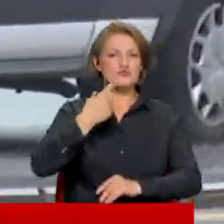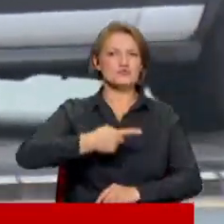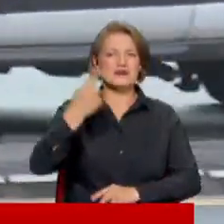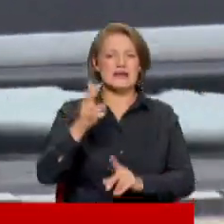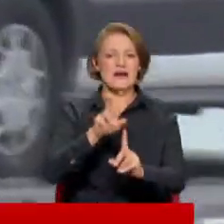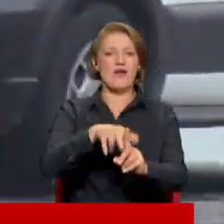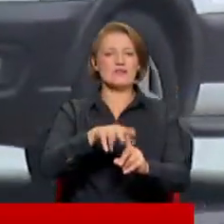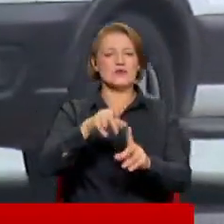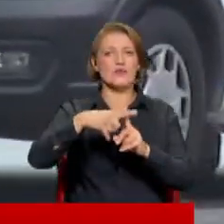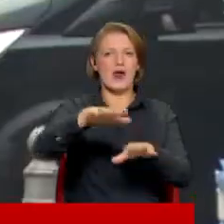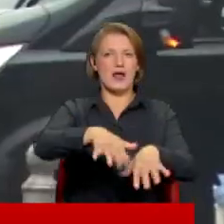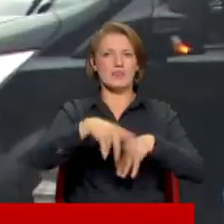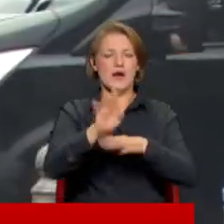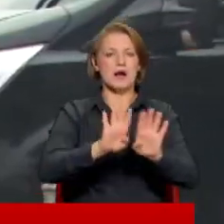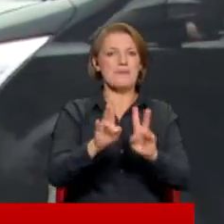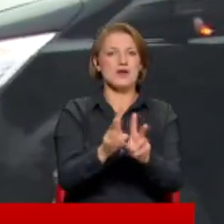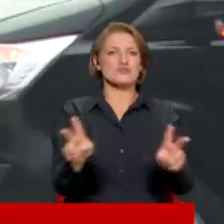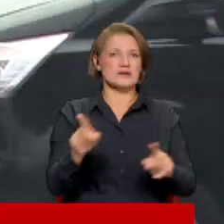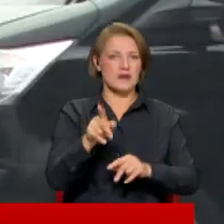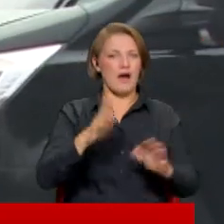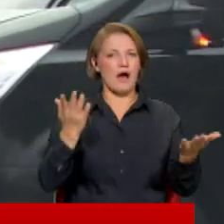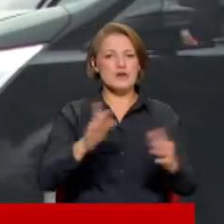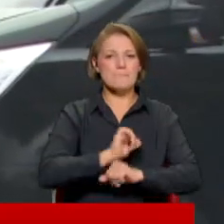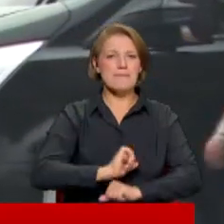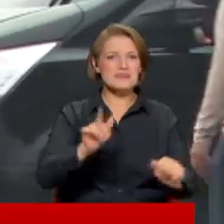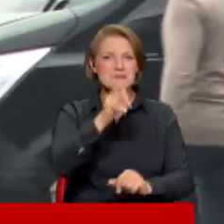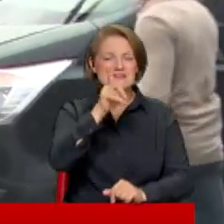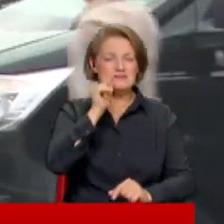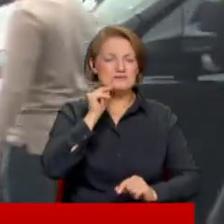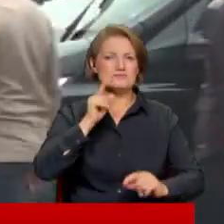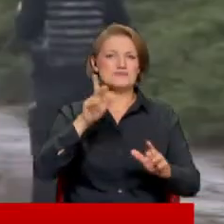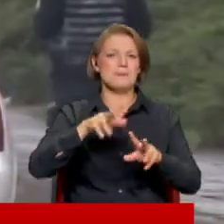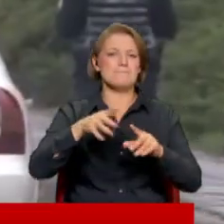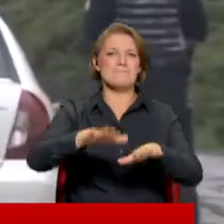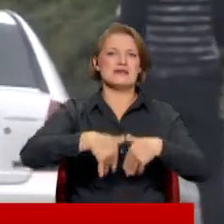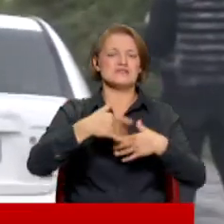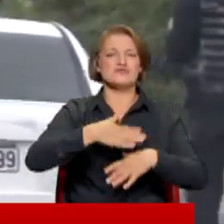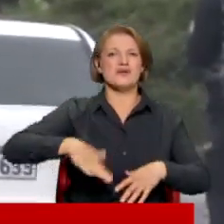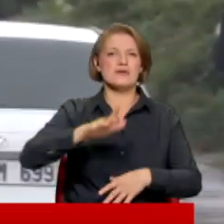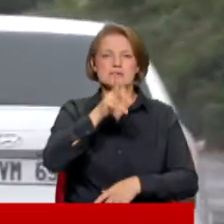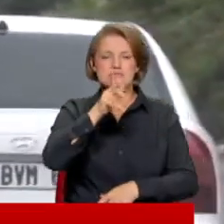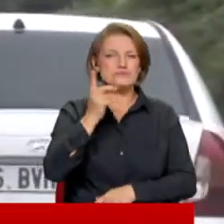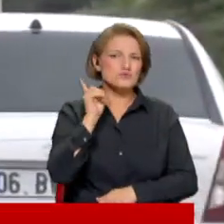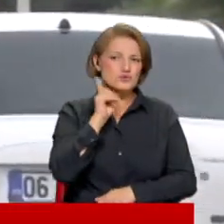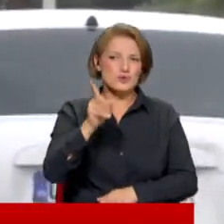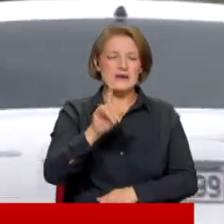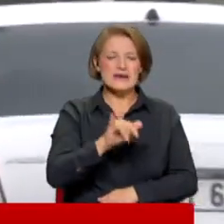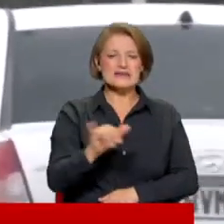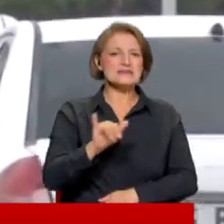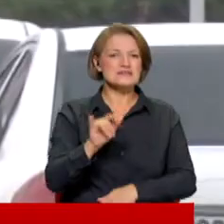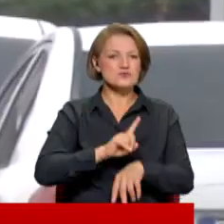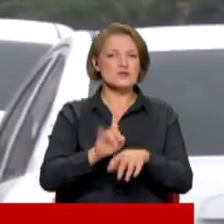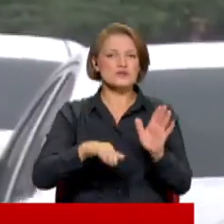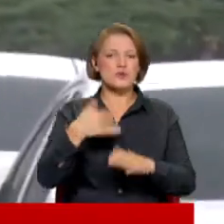Cumhurbaşkanı'nın katılacağı törenle kapılarını açacaktı. Ancak patlama sesiyle yankılandı meclis çevresi. Kısa bir süre sonra da o sesin